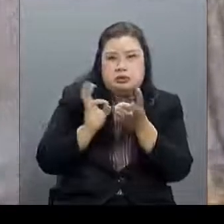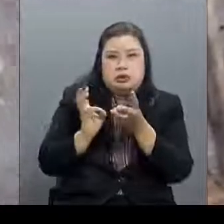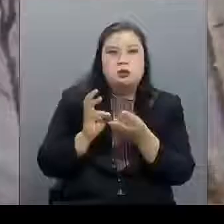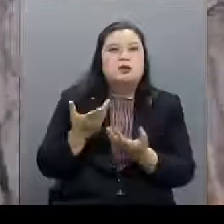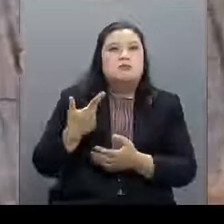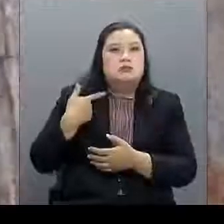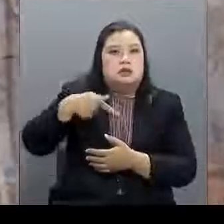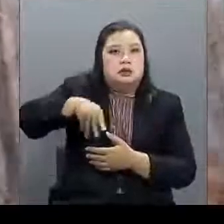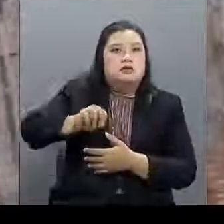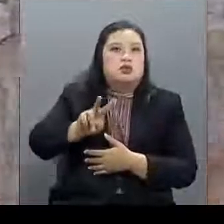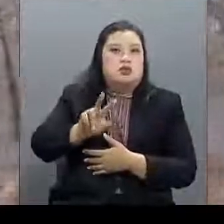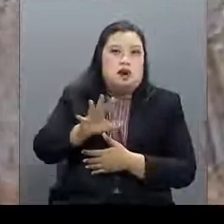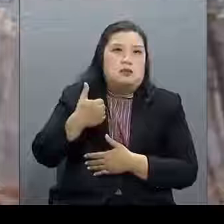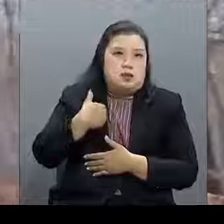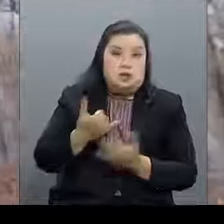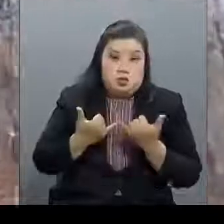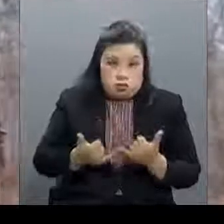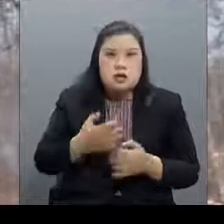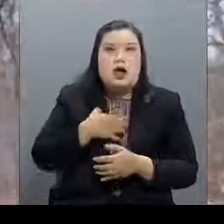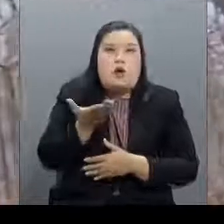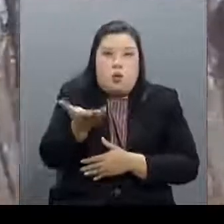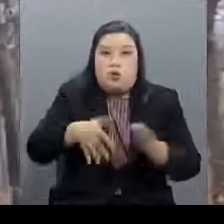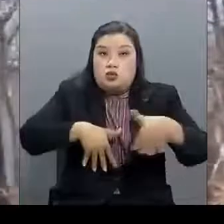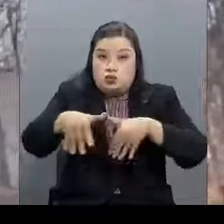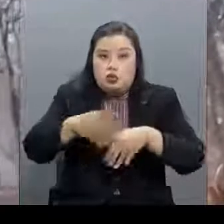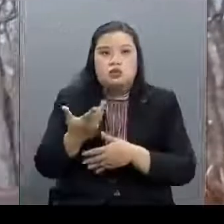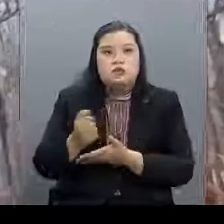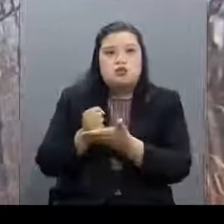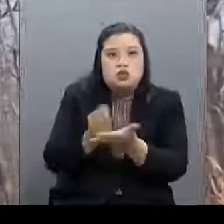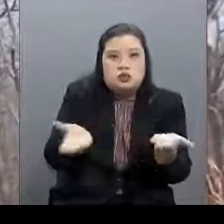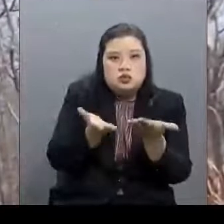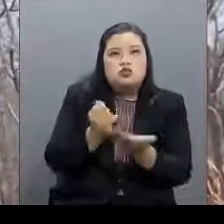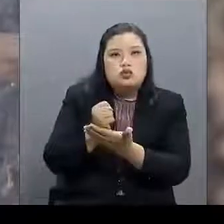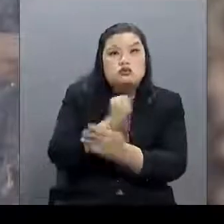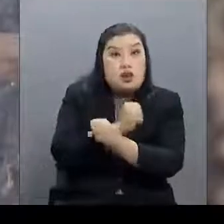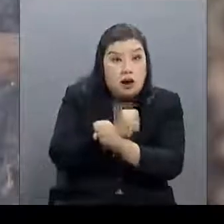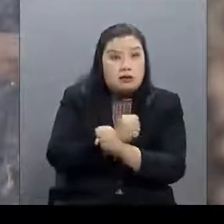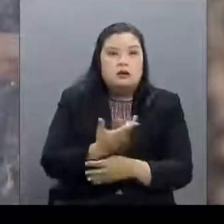โยทสภาลมหายใจ กำลงเร่งสนับสนุเช้าบ้านในจัหวดเชียให่ใการทำแวการไฟ